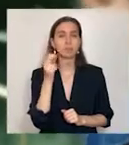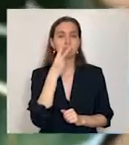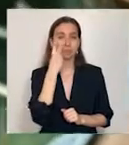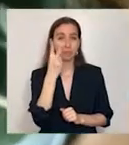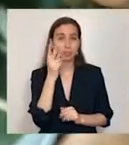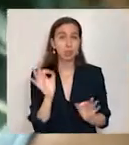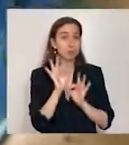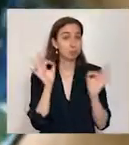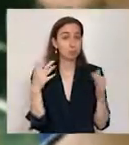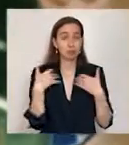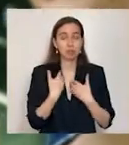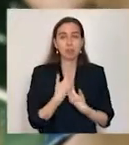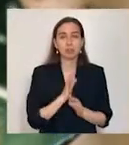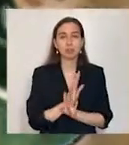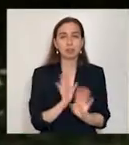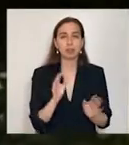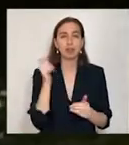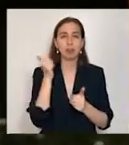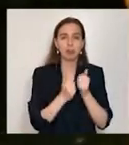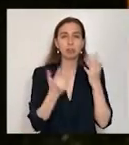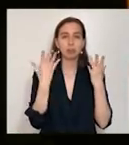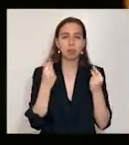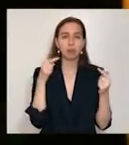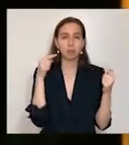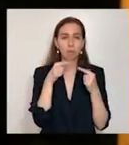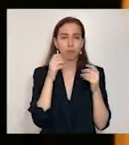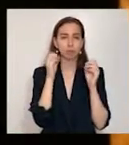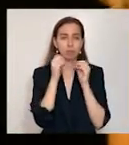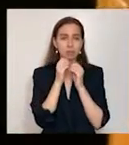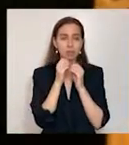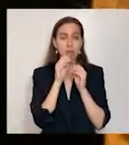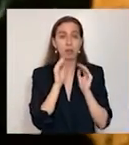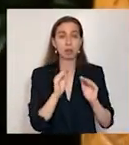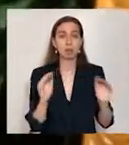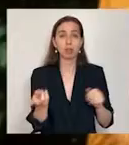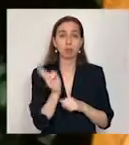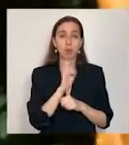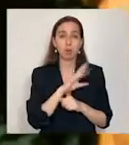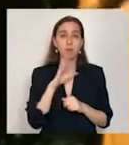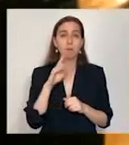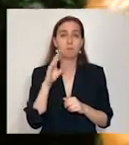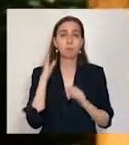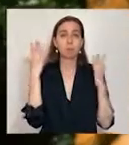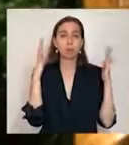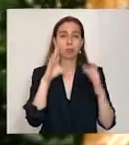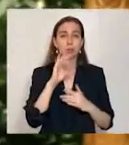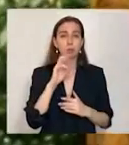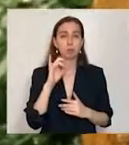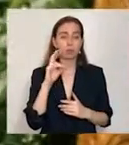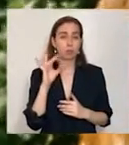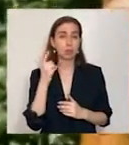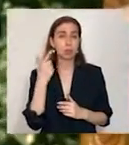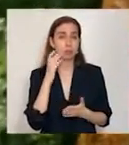как вы видите, они ничуть не огорчены. Каждый день ровно в 10 ребята собираются в парке «Сокольники»,